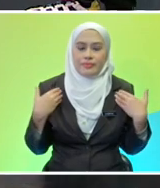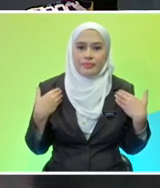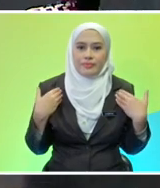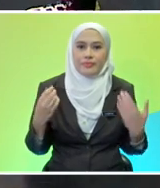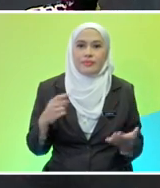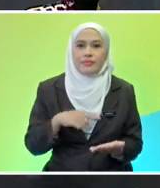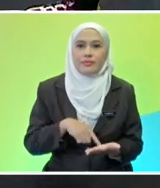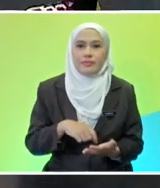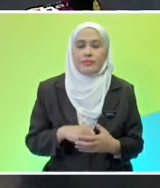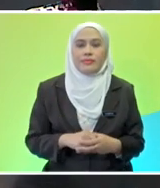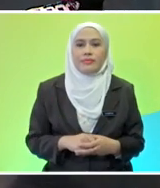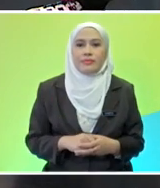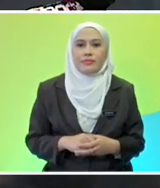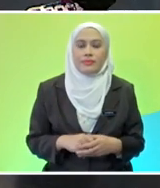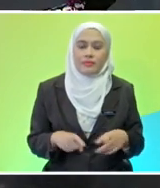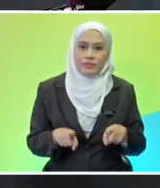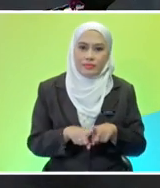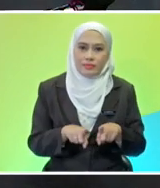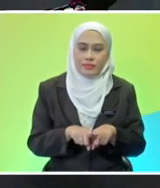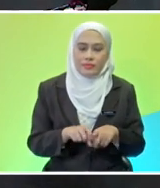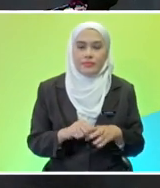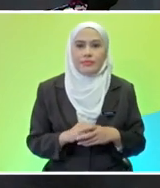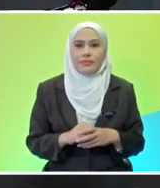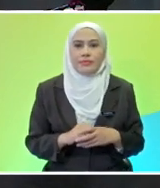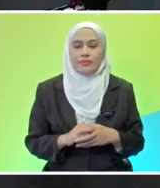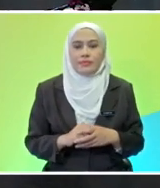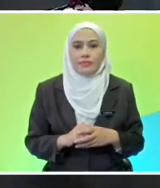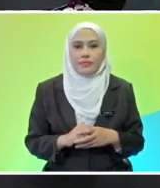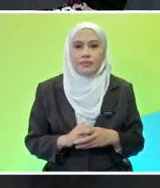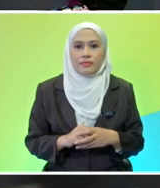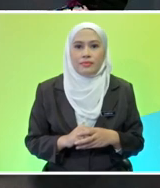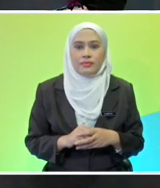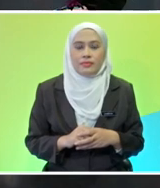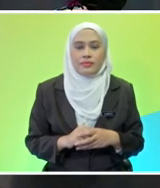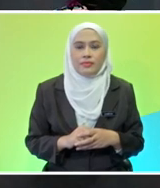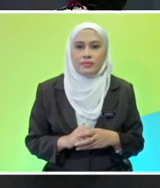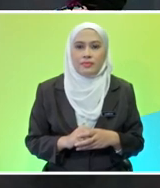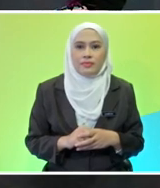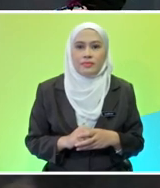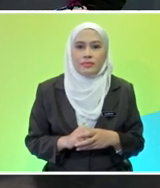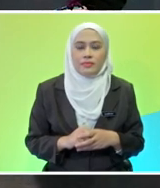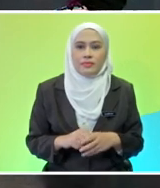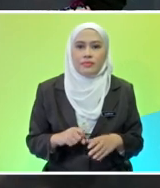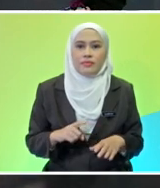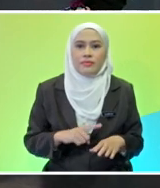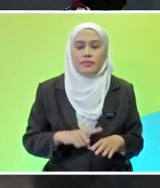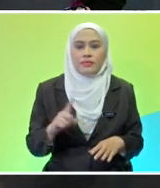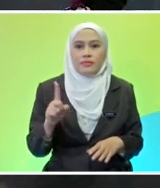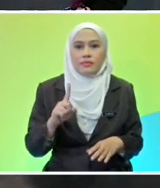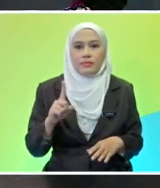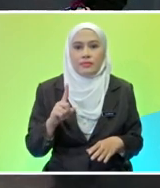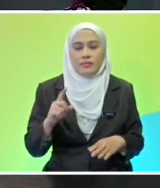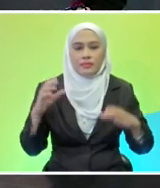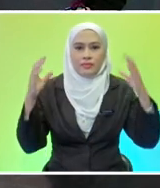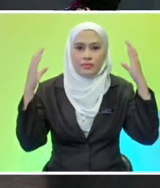pergi sekali lah cikgu. Kita pergi sekali. Jom, kita pergi sekali. Kita terangkan lah. Kita sambil tu kita terangkan. Okey, di mana cikgu dan pemain lah sebenarnya